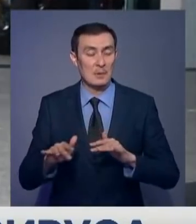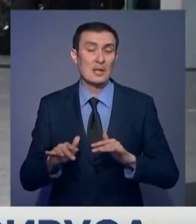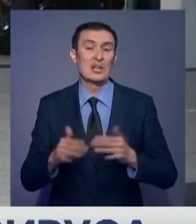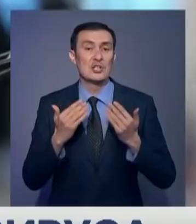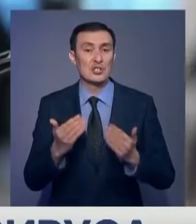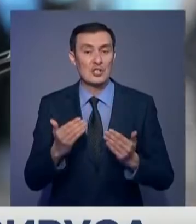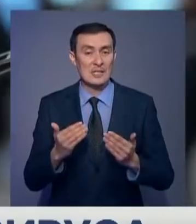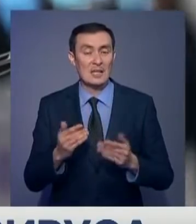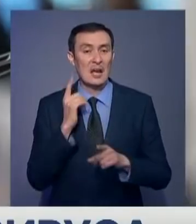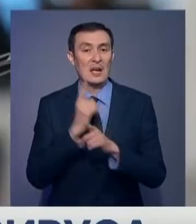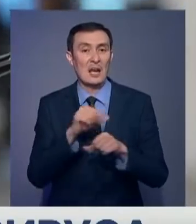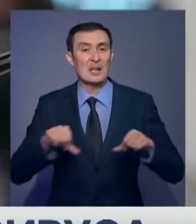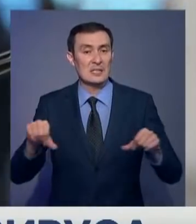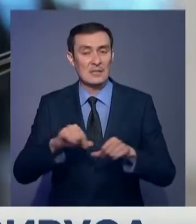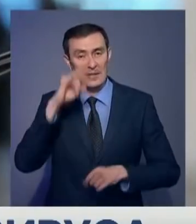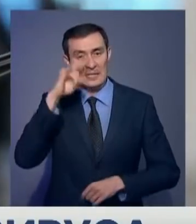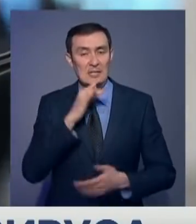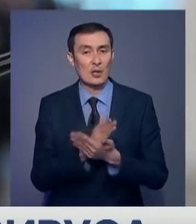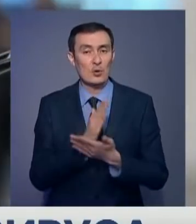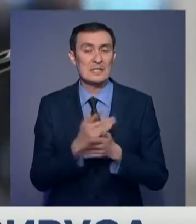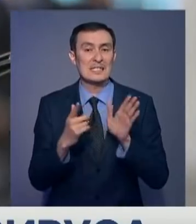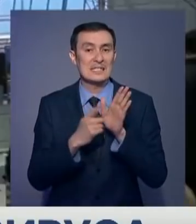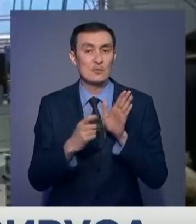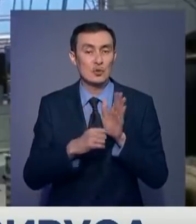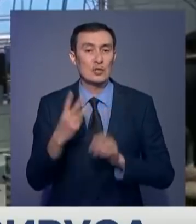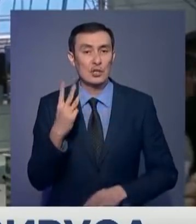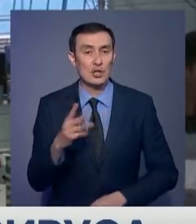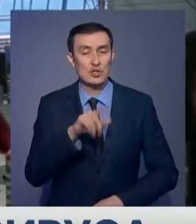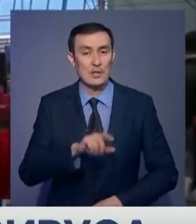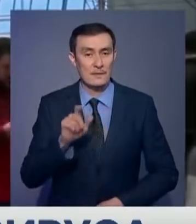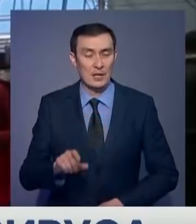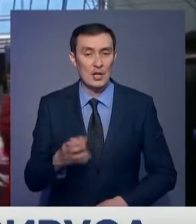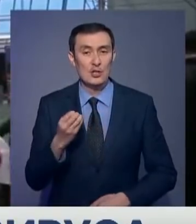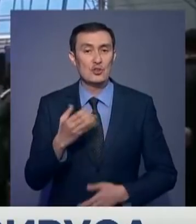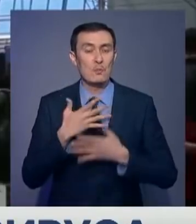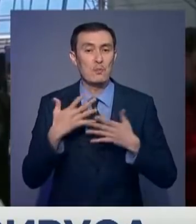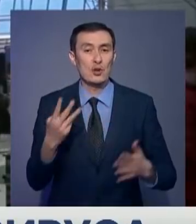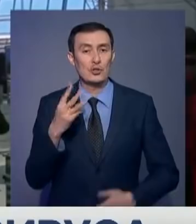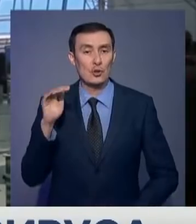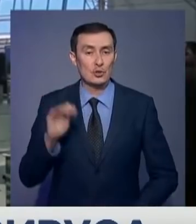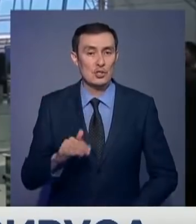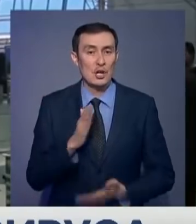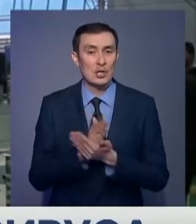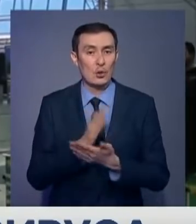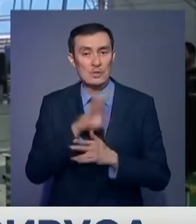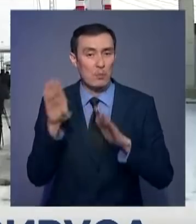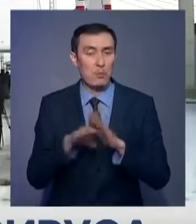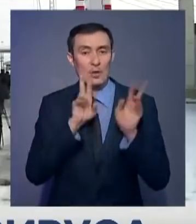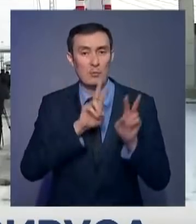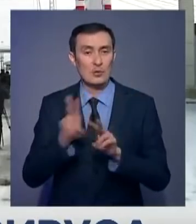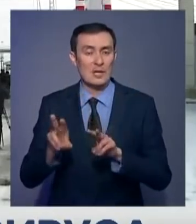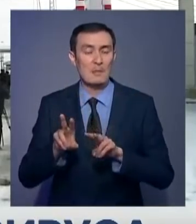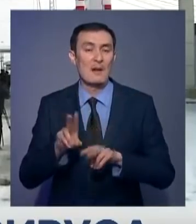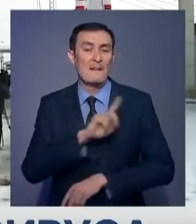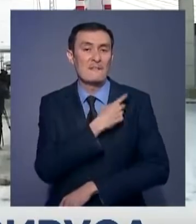мероприятия. Сейчас на карантине в Казахстане остаются, напомню, 703 человека. Еще более 3000 находятся под